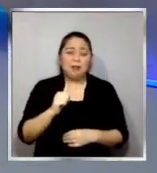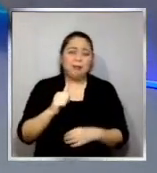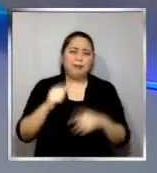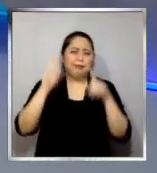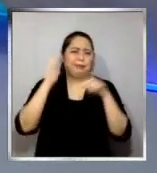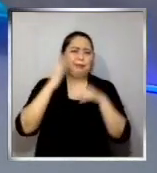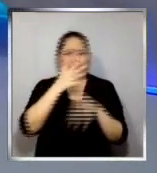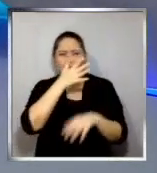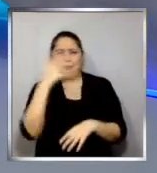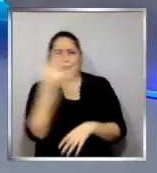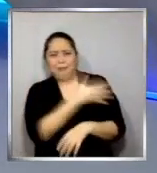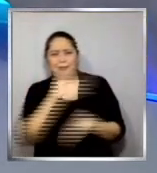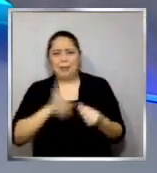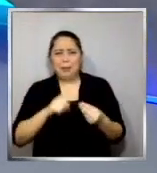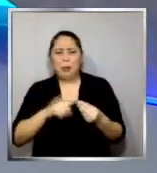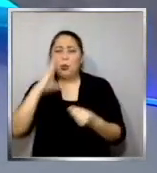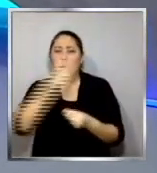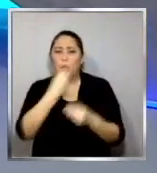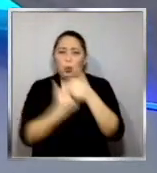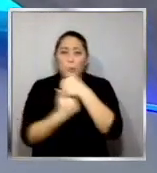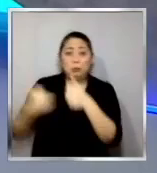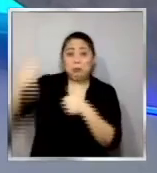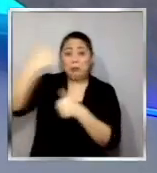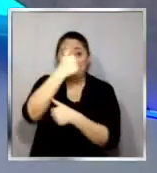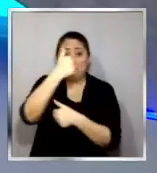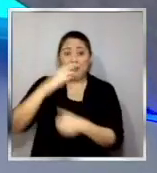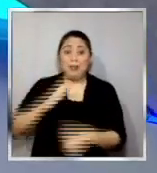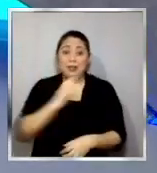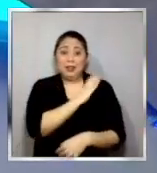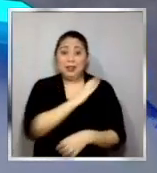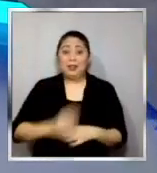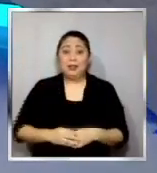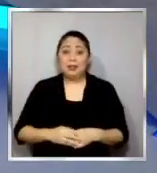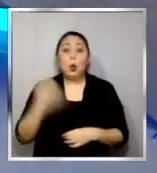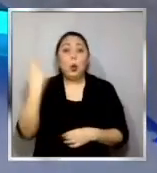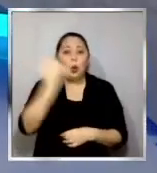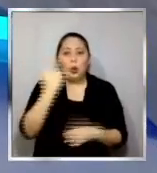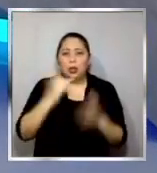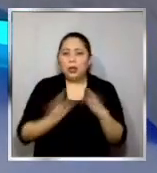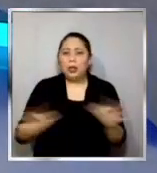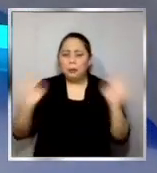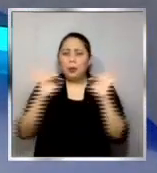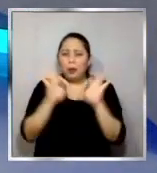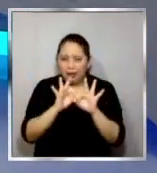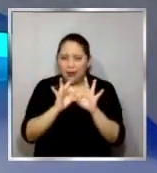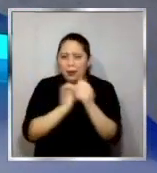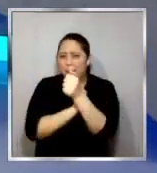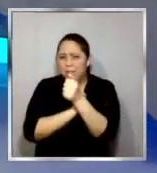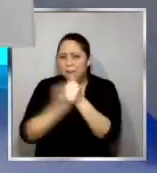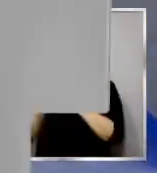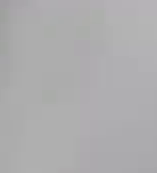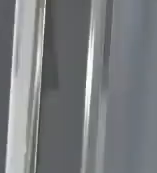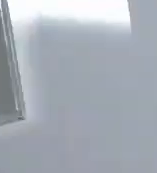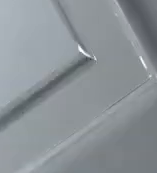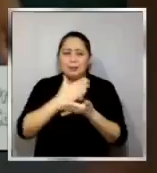ay maipasa sa oras ang budget ng gobyerno para sa susunod na taon. Nakatutok si Joseph